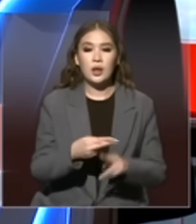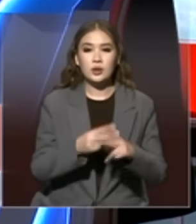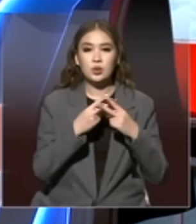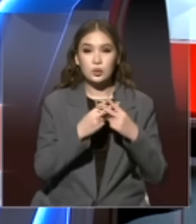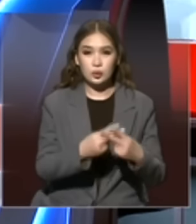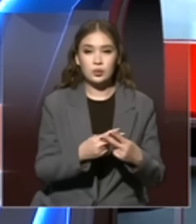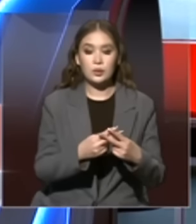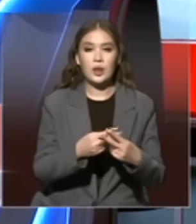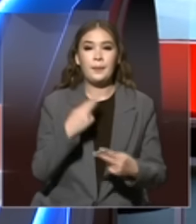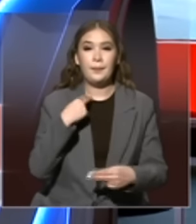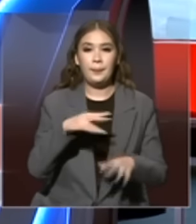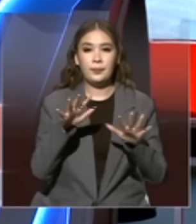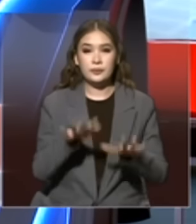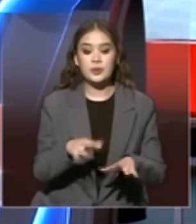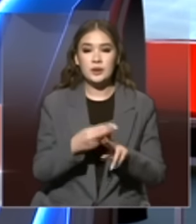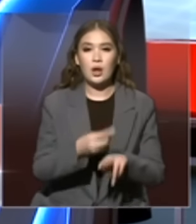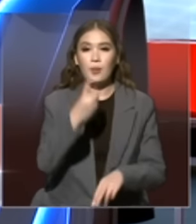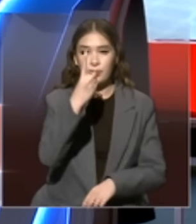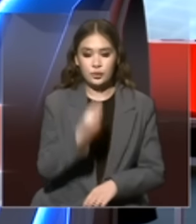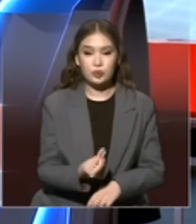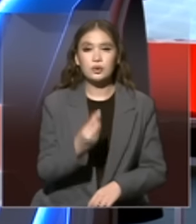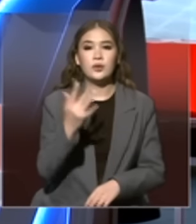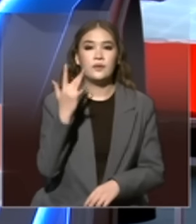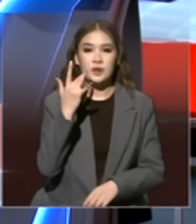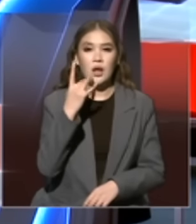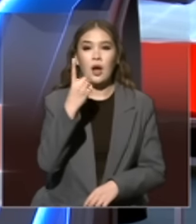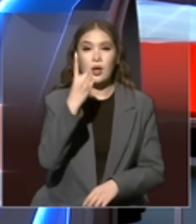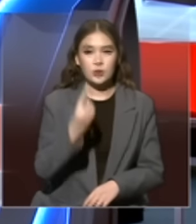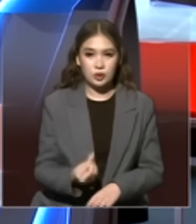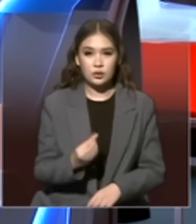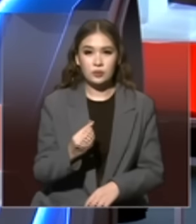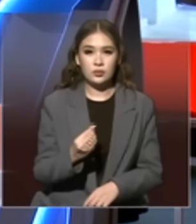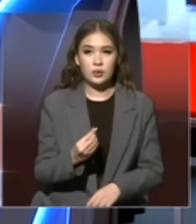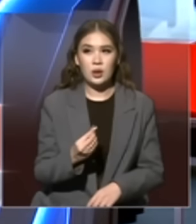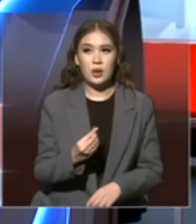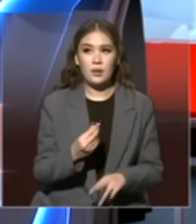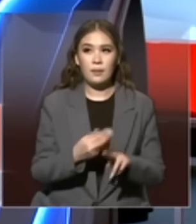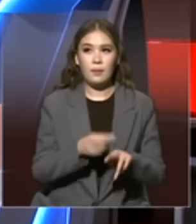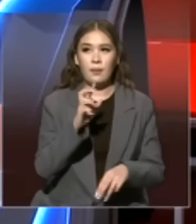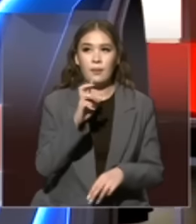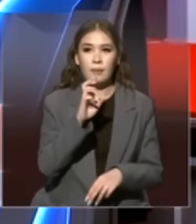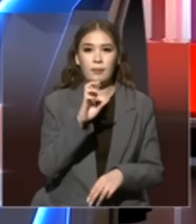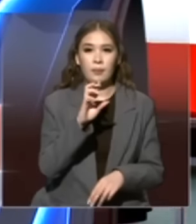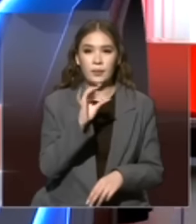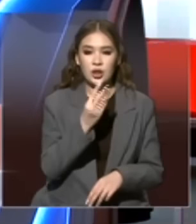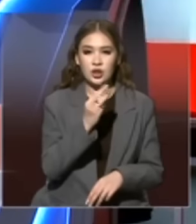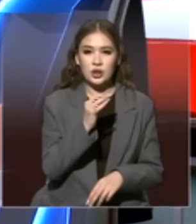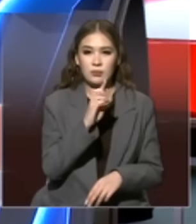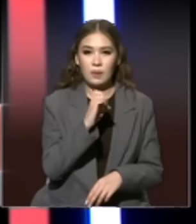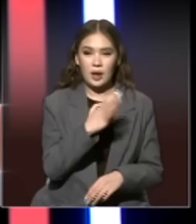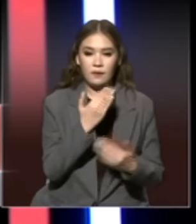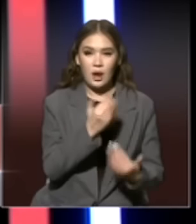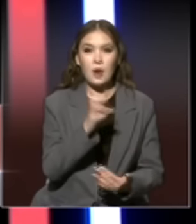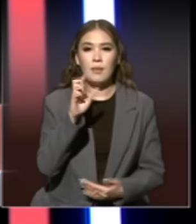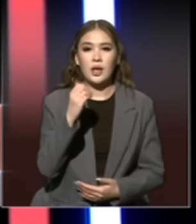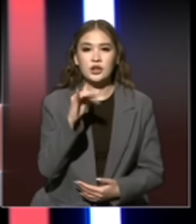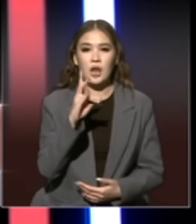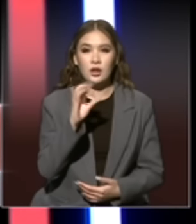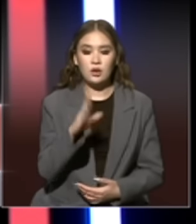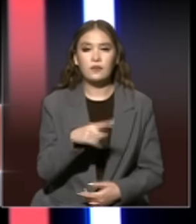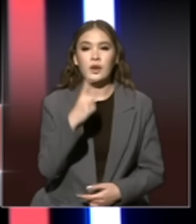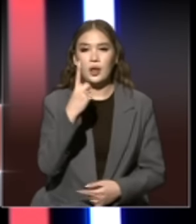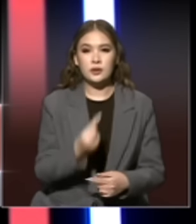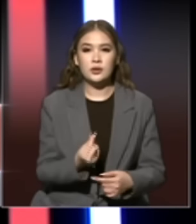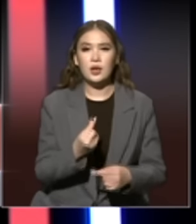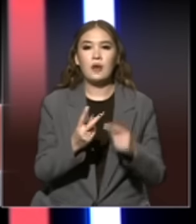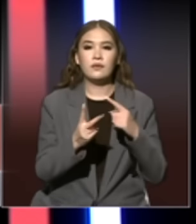Бұл жерде айта кетуіміз керек, шатастырмауымыз керек. Байжановтың бір күні 1,5 күн, яғни тергеу изоляторында отырған. Ал Бишімбаевтың бір күні